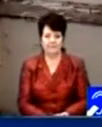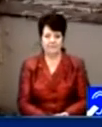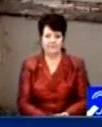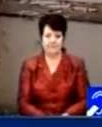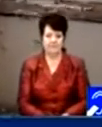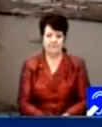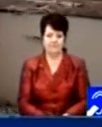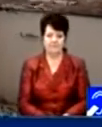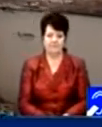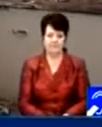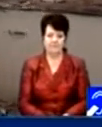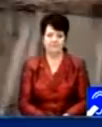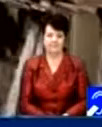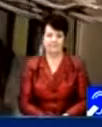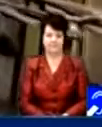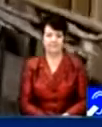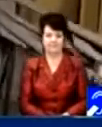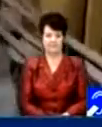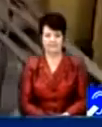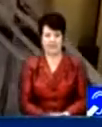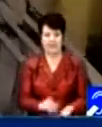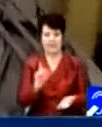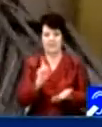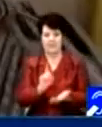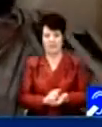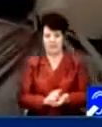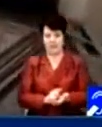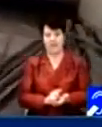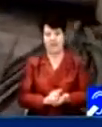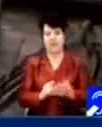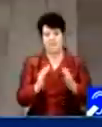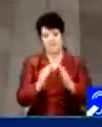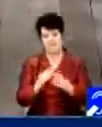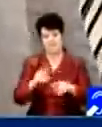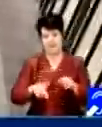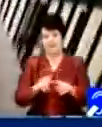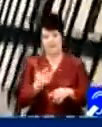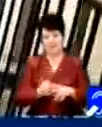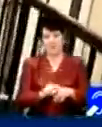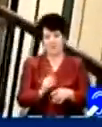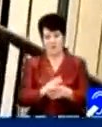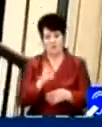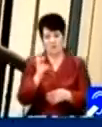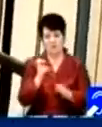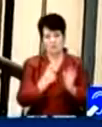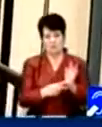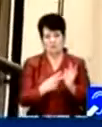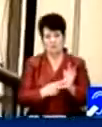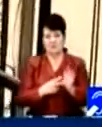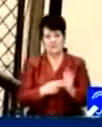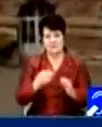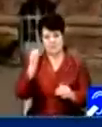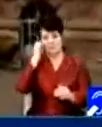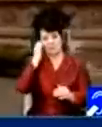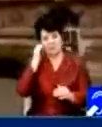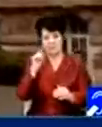des menuiseries à plus d'un million d'euros. Loteria patrimoniului ar putea ajuta la renovarea a peste 270 de monumente istorice din